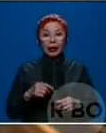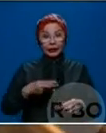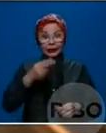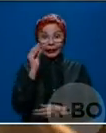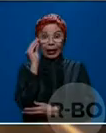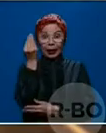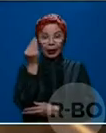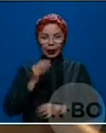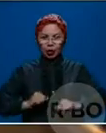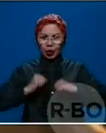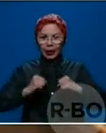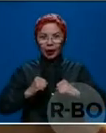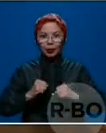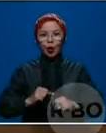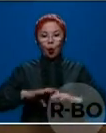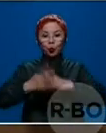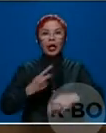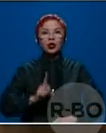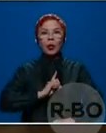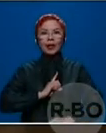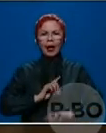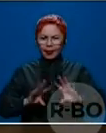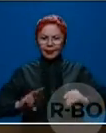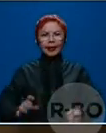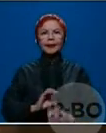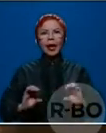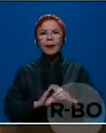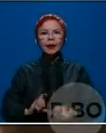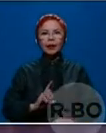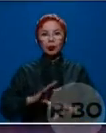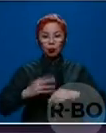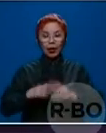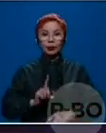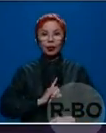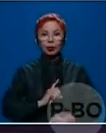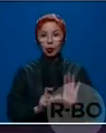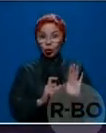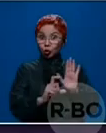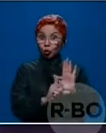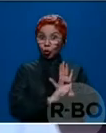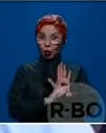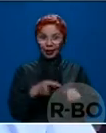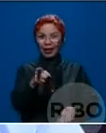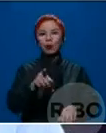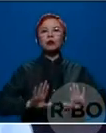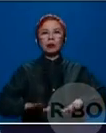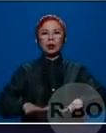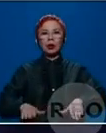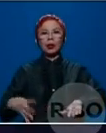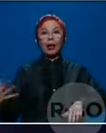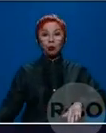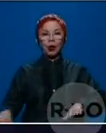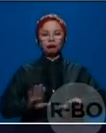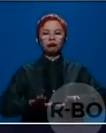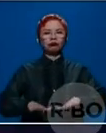kita gerakkan sektor swasta bekerja bukan yang besar-besar saja sebagai contoh Anda penjahit di kampung maka